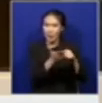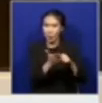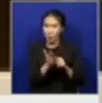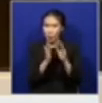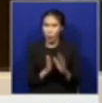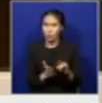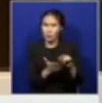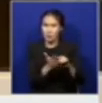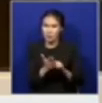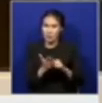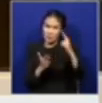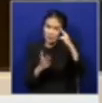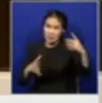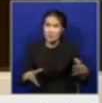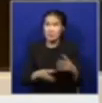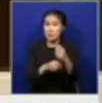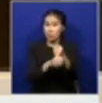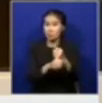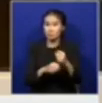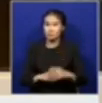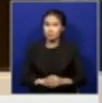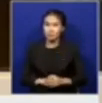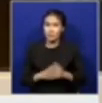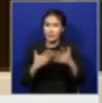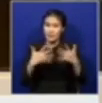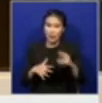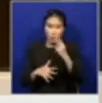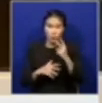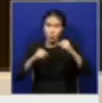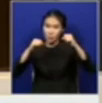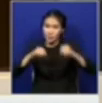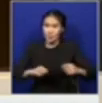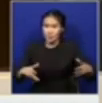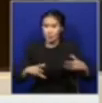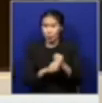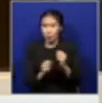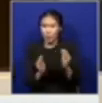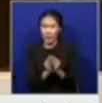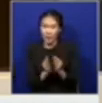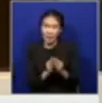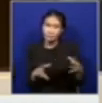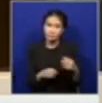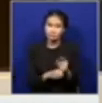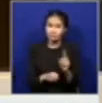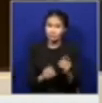ได้มีโอกาสสรุปหลังจากนั้นก็จะลงมตินะครับเชิญท่านพิเชษครับ